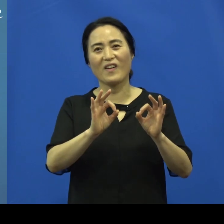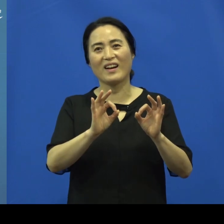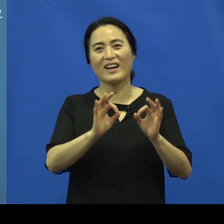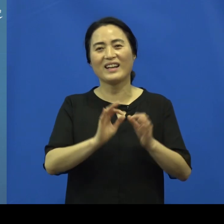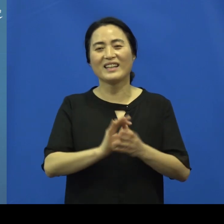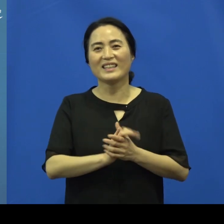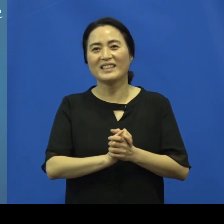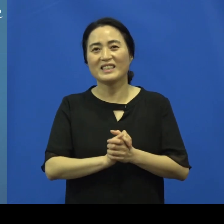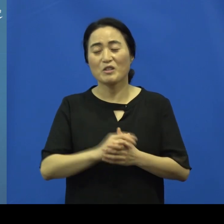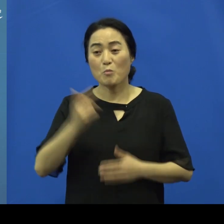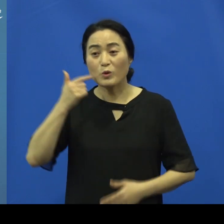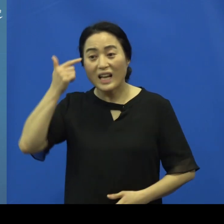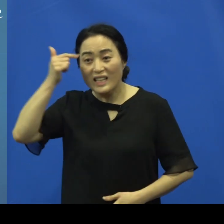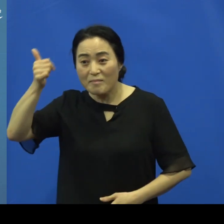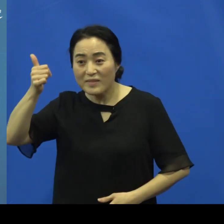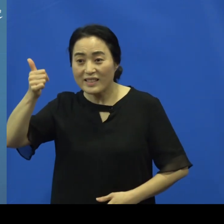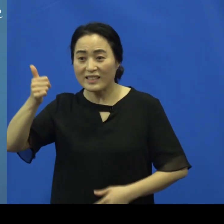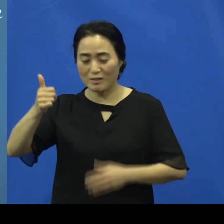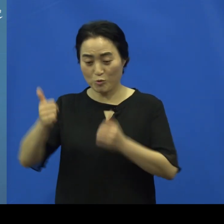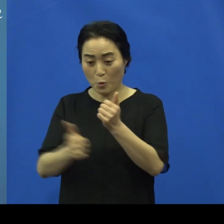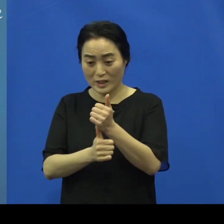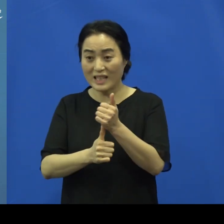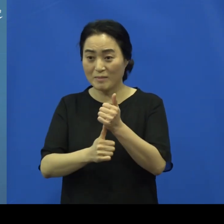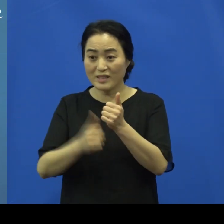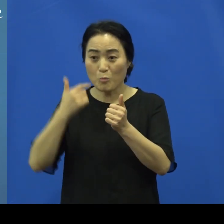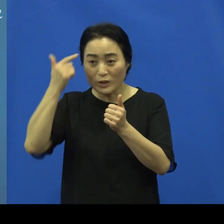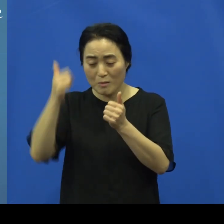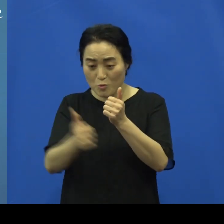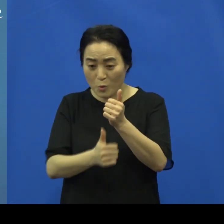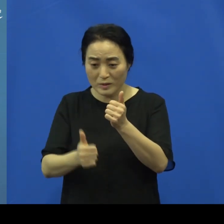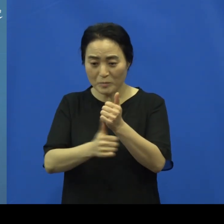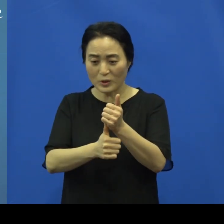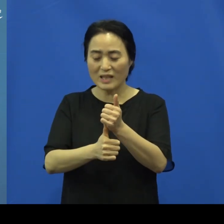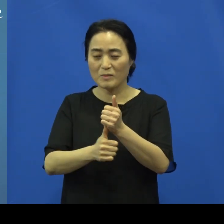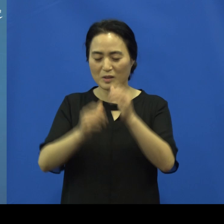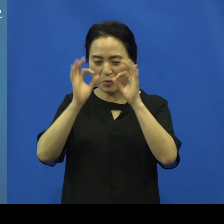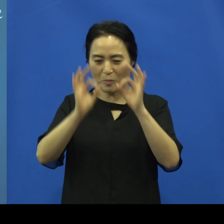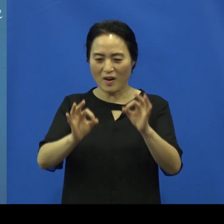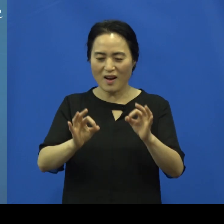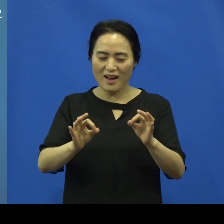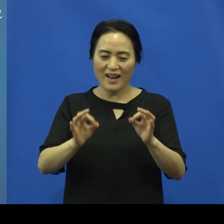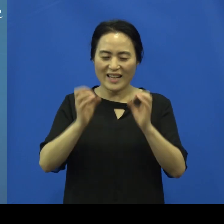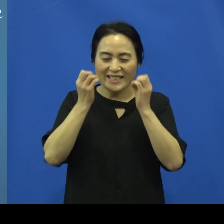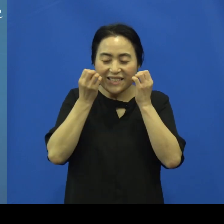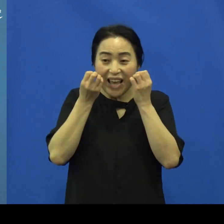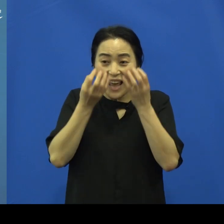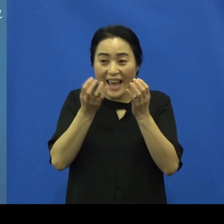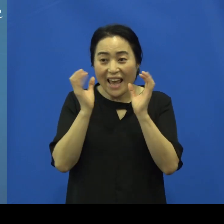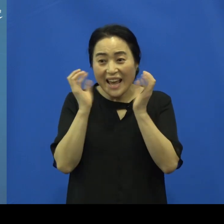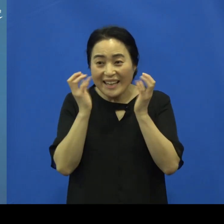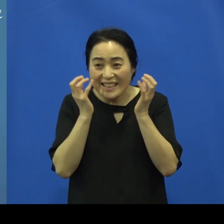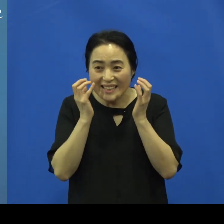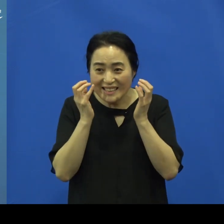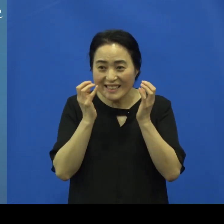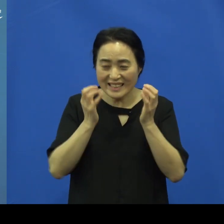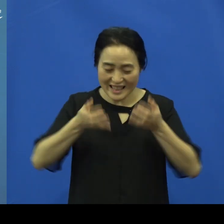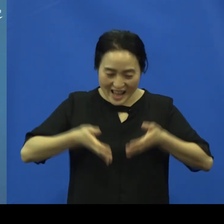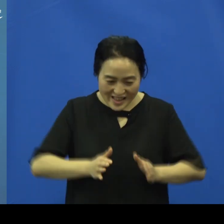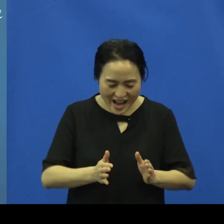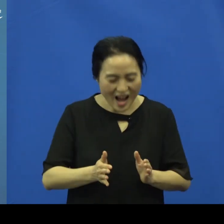이제 지금 신생아 있는 집 어떤 야를 그러니까 매일 신비로운 거예요. 그 얼굴에 한 번씩 찡